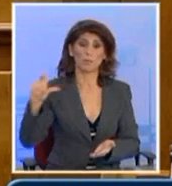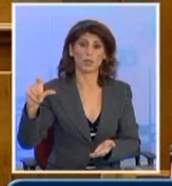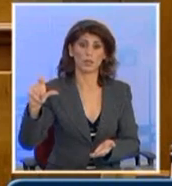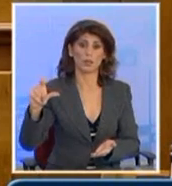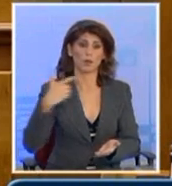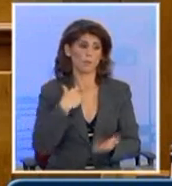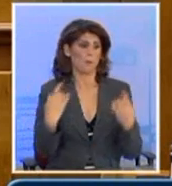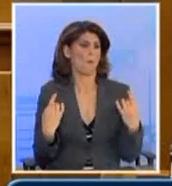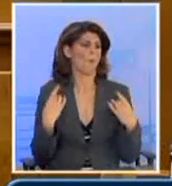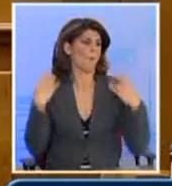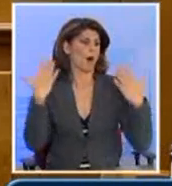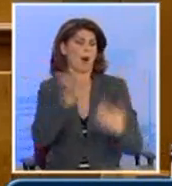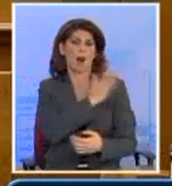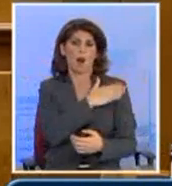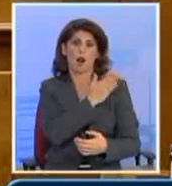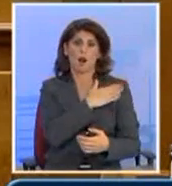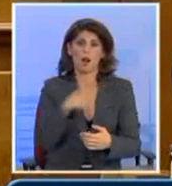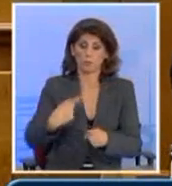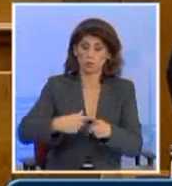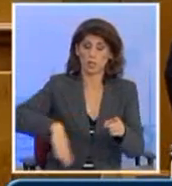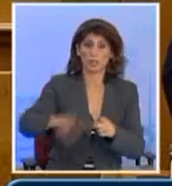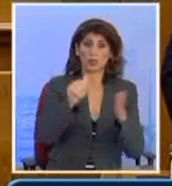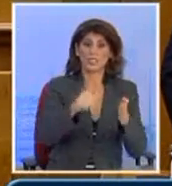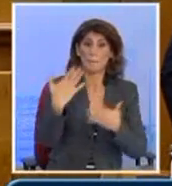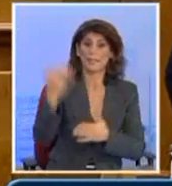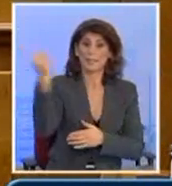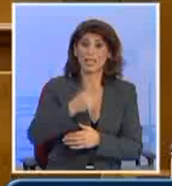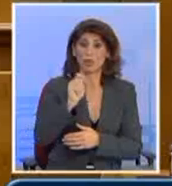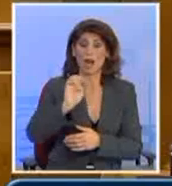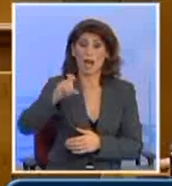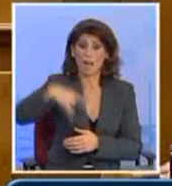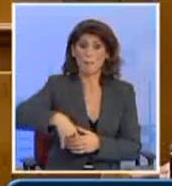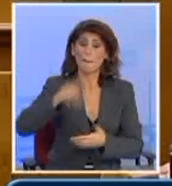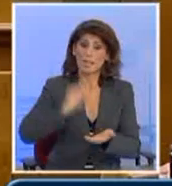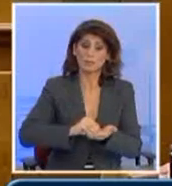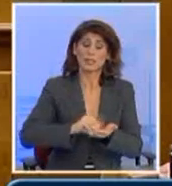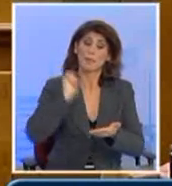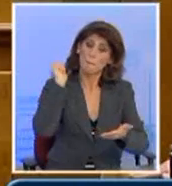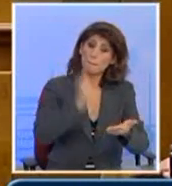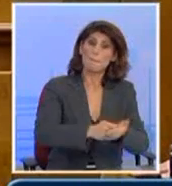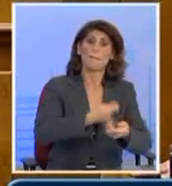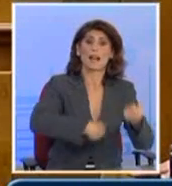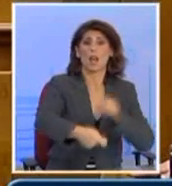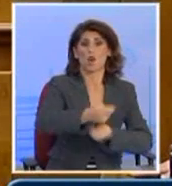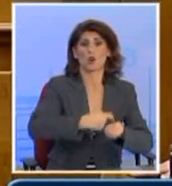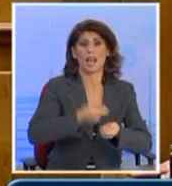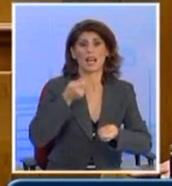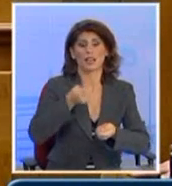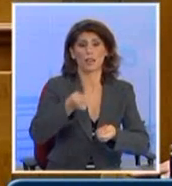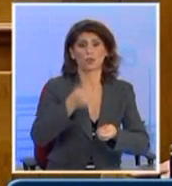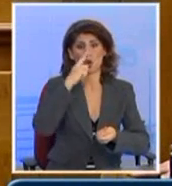από τους ώμους του ελληνικού λαού, το 65% του ΑΕΠ μαζί με την επαναγορά χρέους του Νοεμβρίου του 2012.